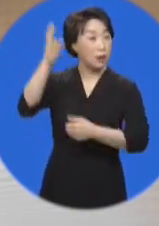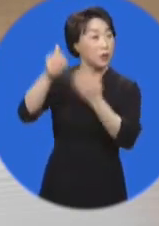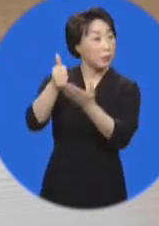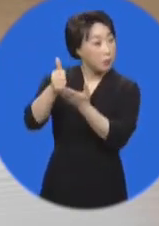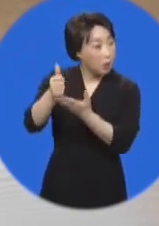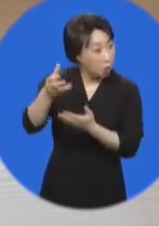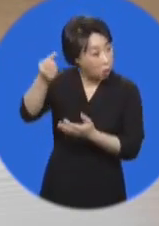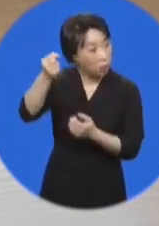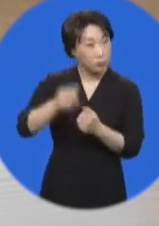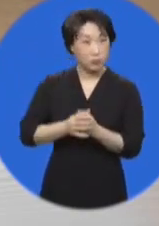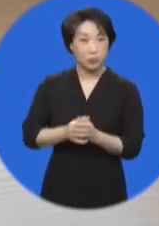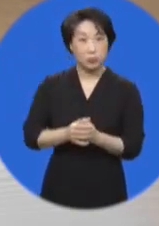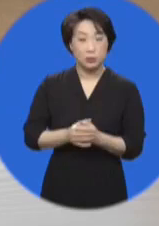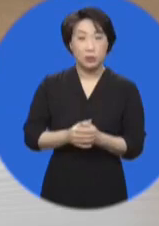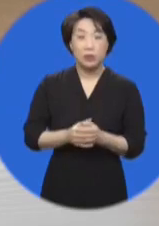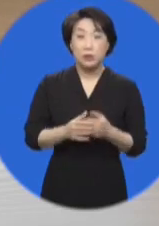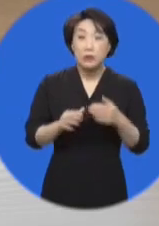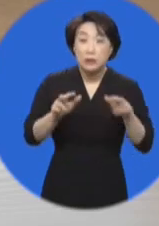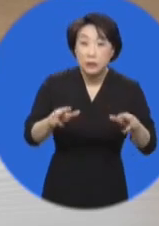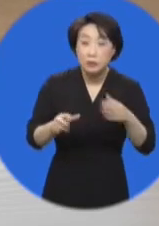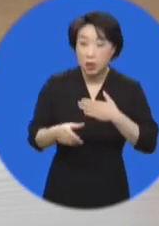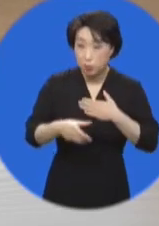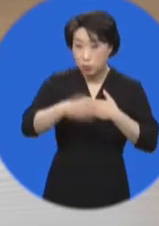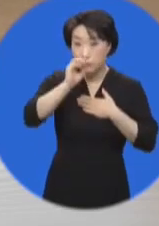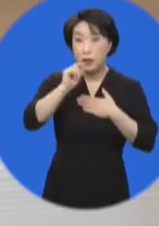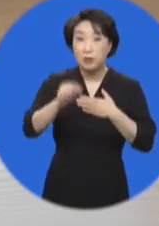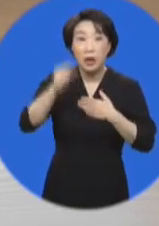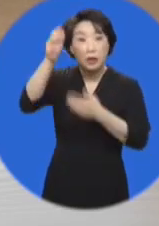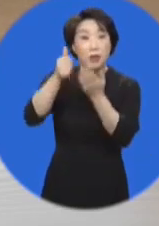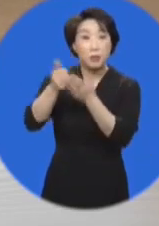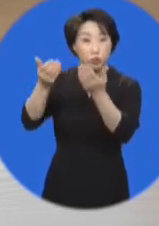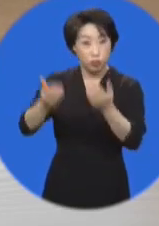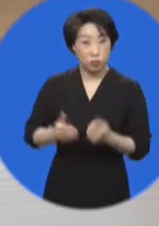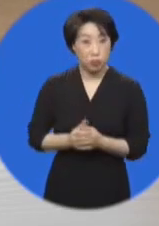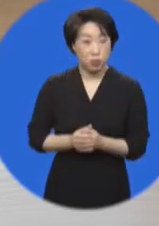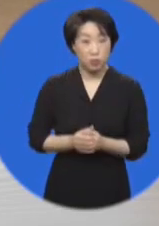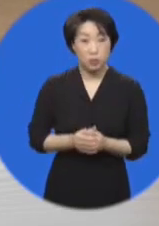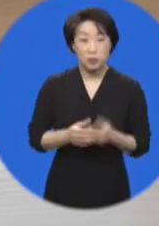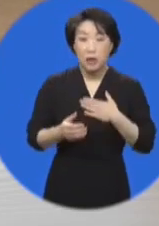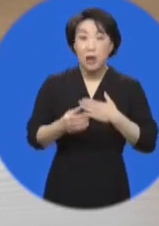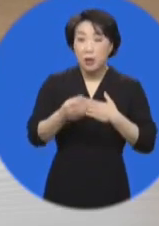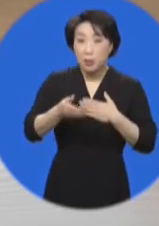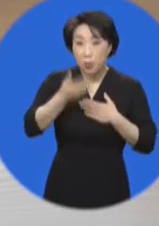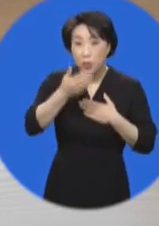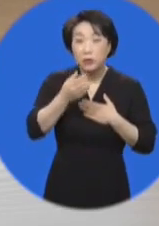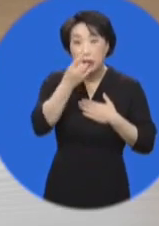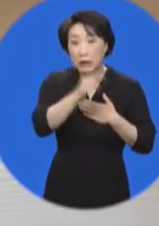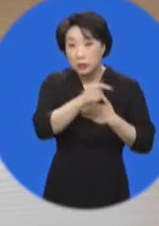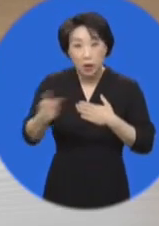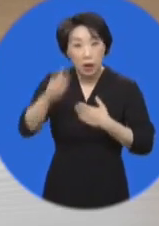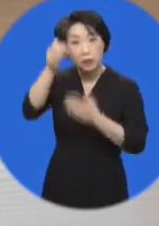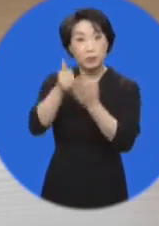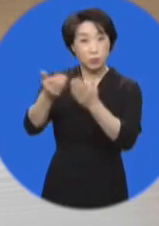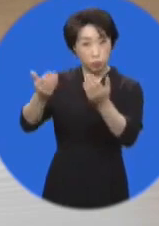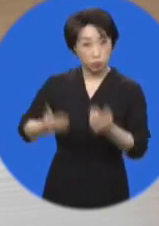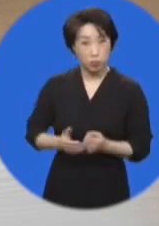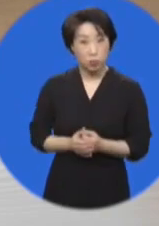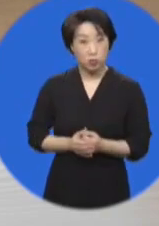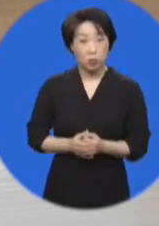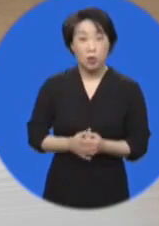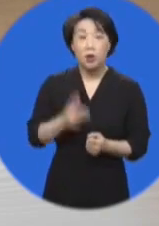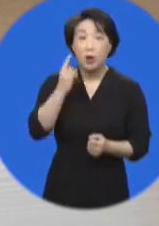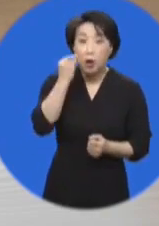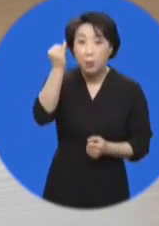것이요. 내가 마신 물도 하나님 것이요. 먹은 양식도 하나님 것이요.